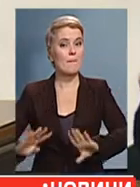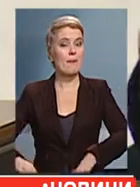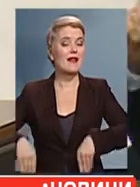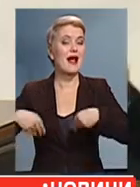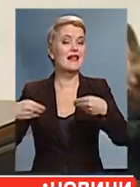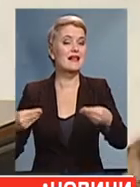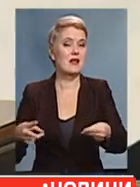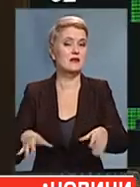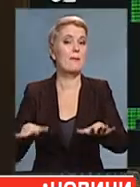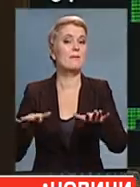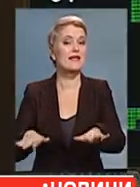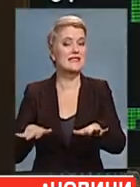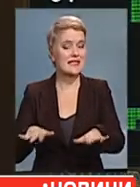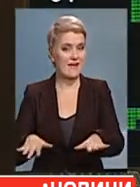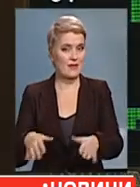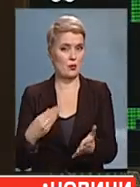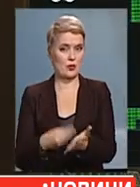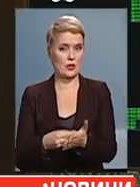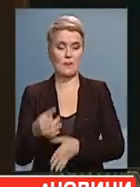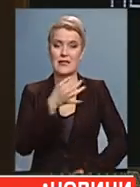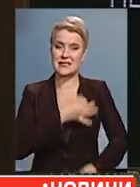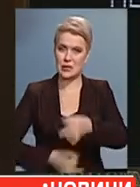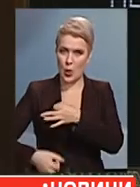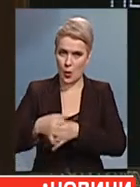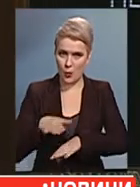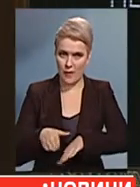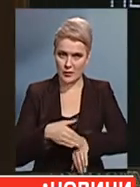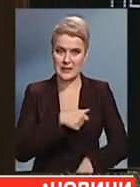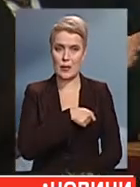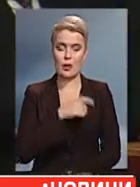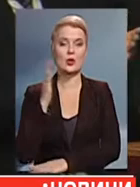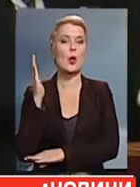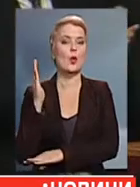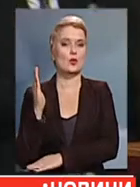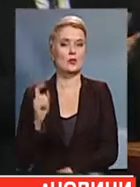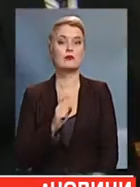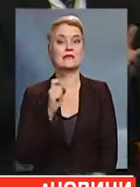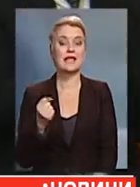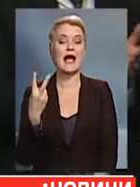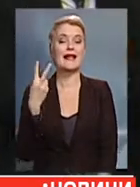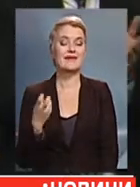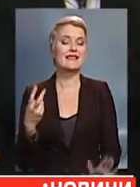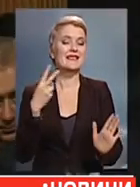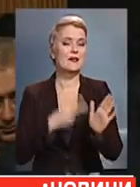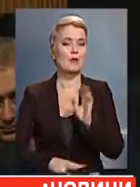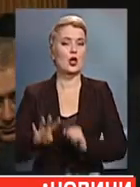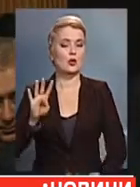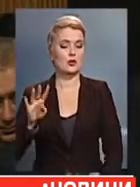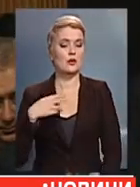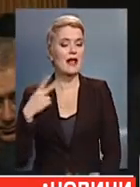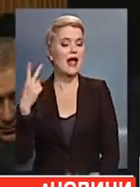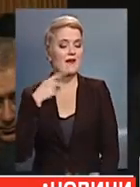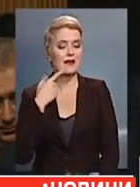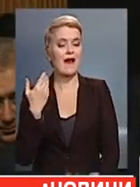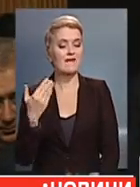на місцеві бюджети. Після обговорень та дискусій депутати беруться до голосування. За 274. Я завжди сказав,